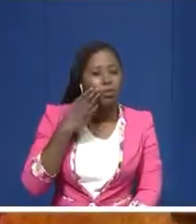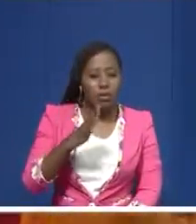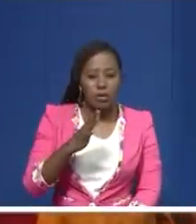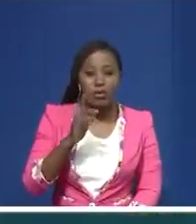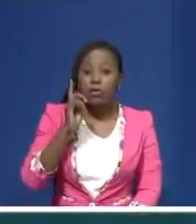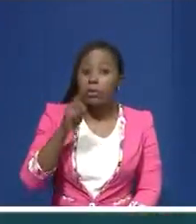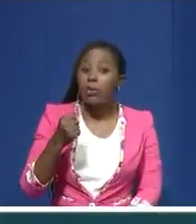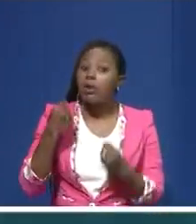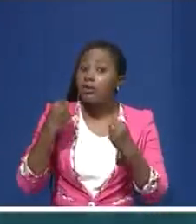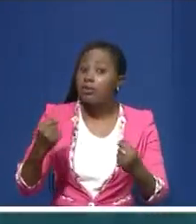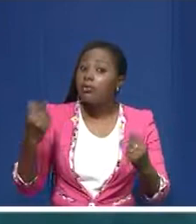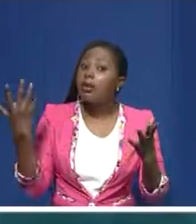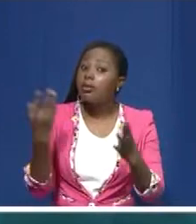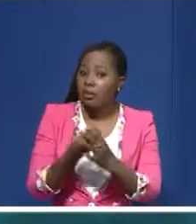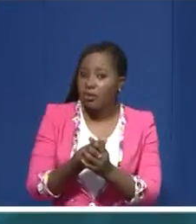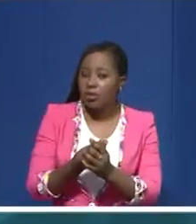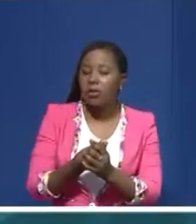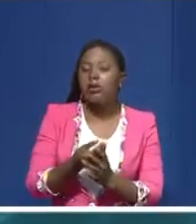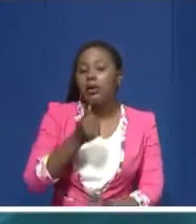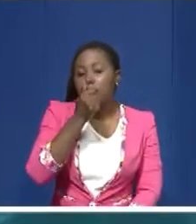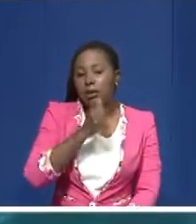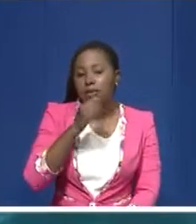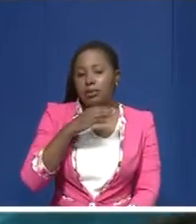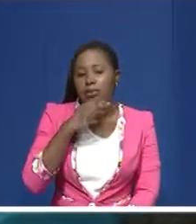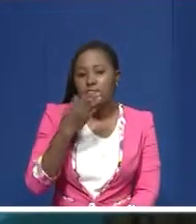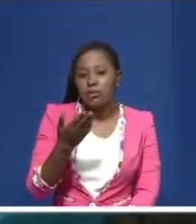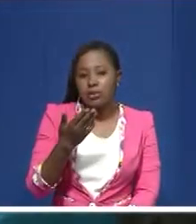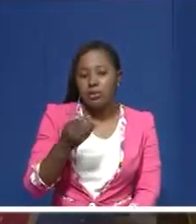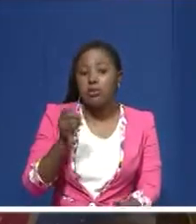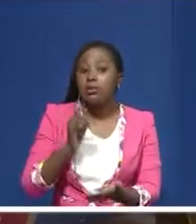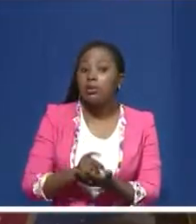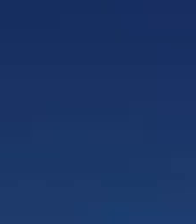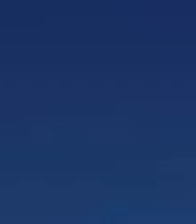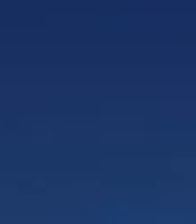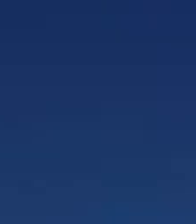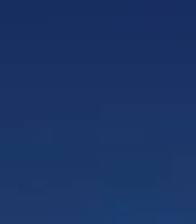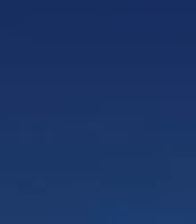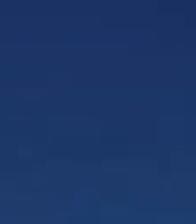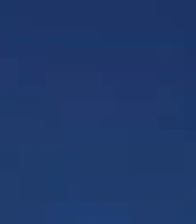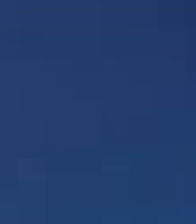wa kuwa na nguvu ya pamoja. Temaluge Kasuga, Azam News, Dar es Salaam.